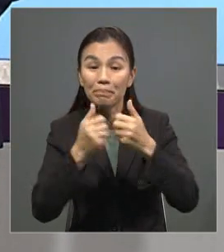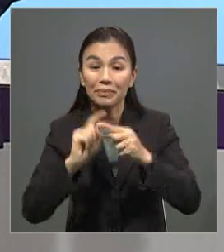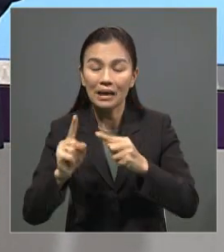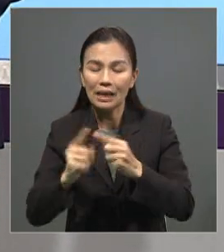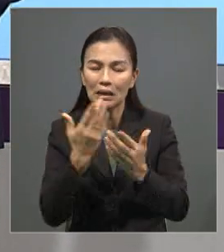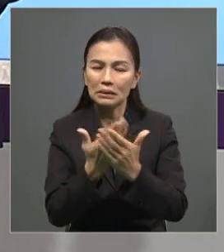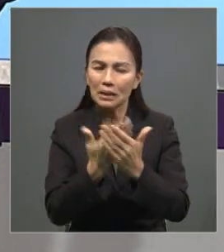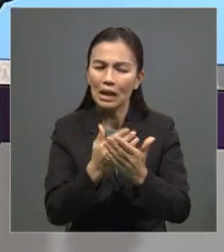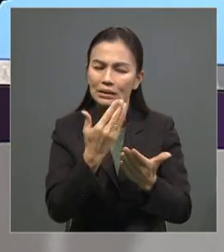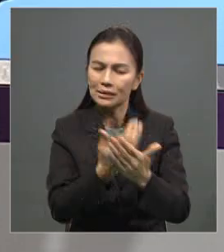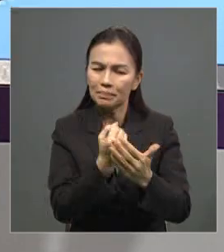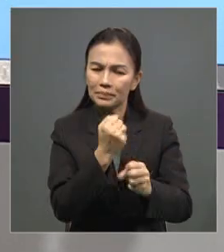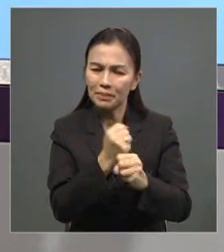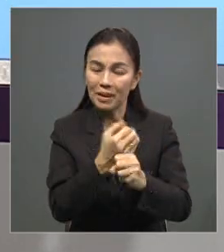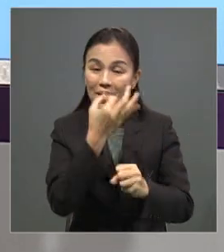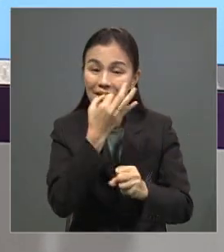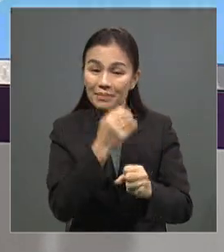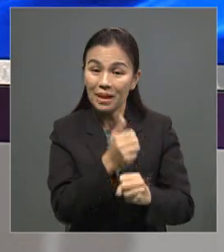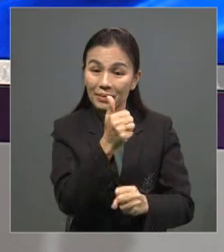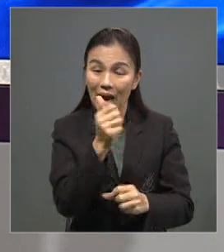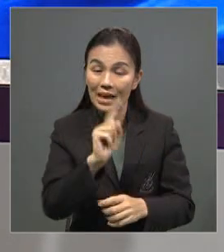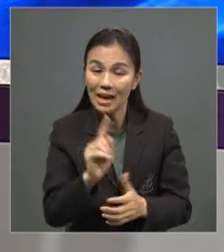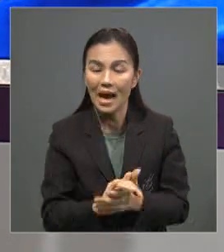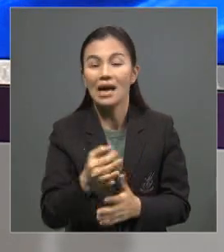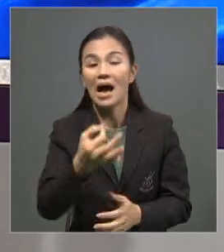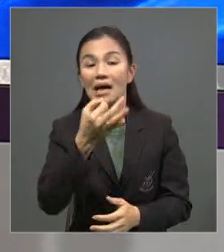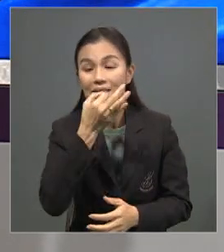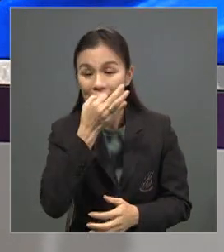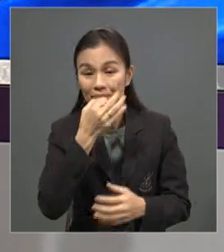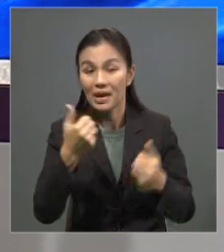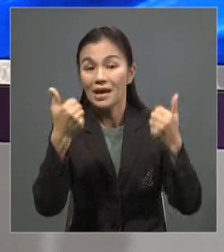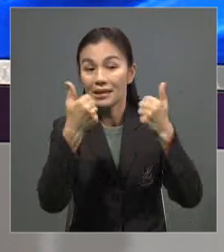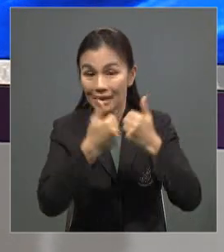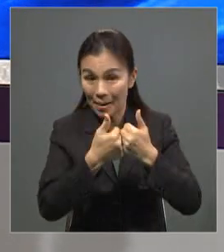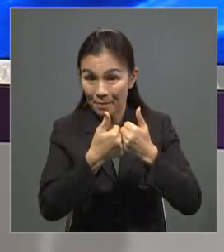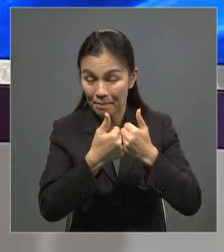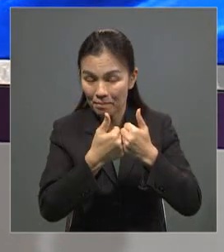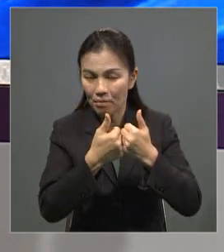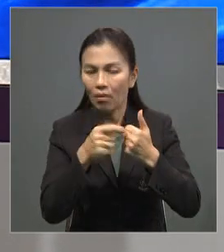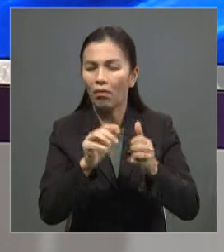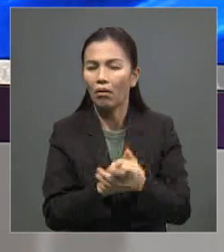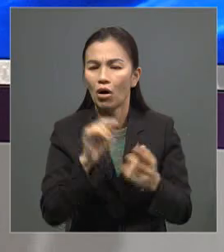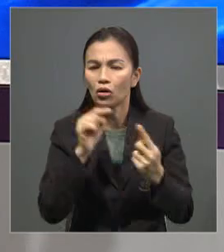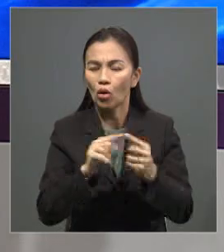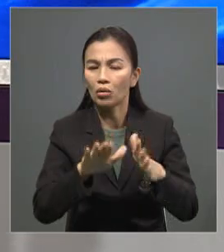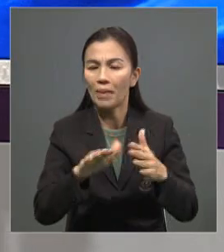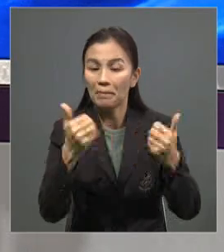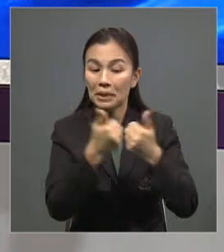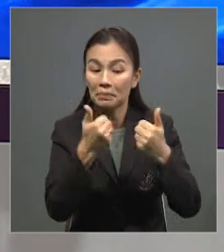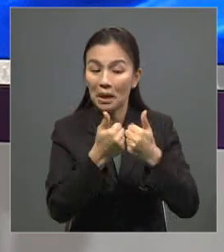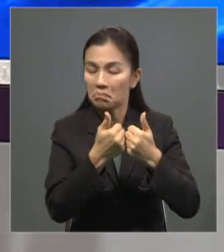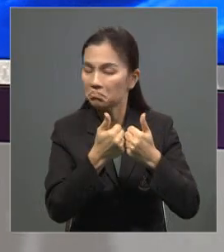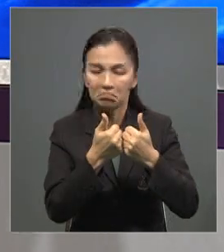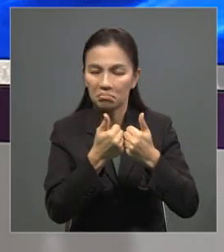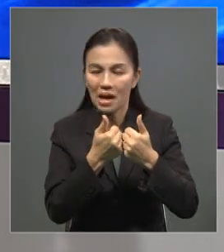ากอุตสาหกรรมนี้นะครับต้องย้ำก่อนว่าอาชีพในวงการเกมและ e-sport ไม่ได้มีแต่คนเล่นเกมนะครับ